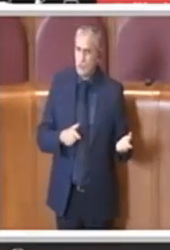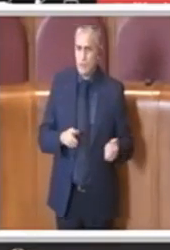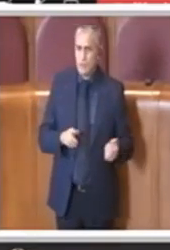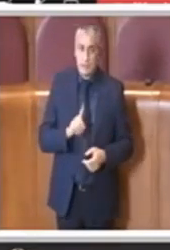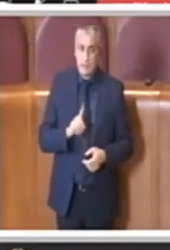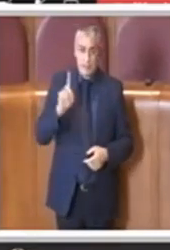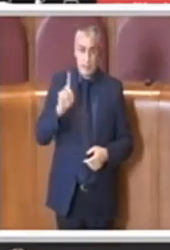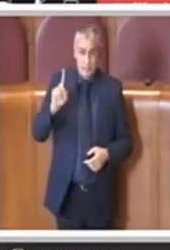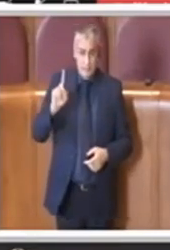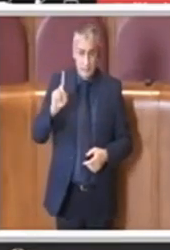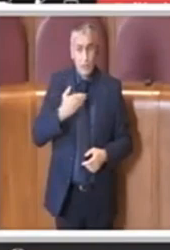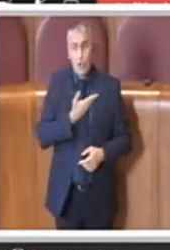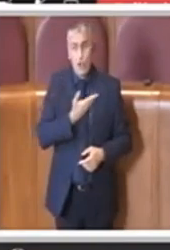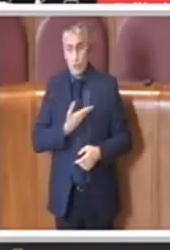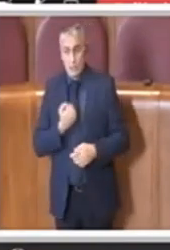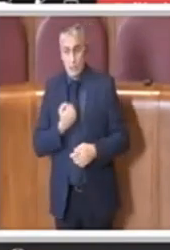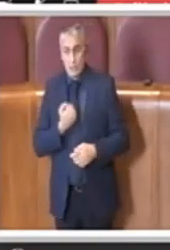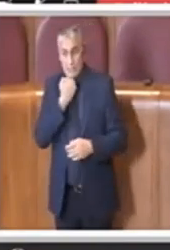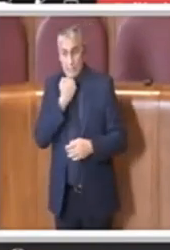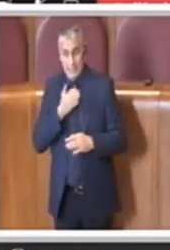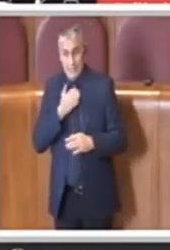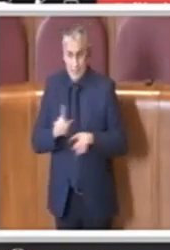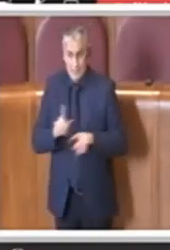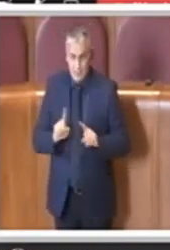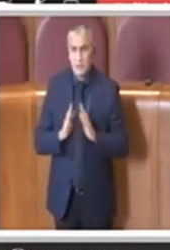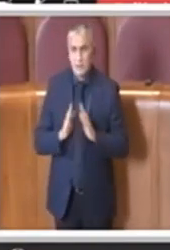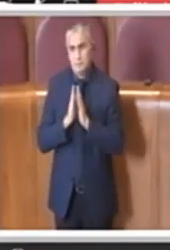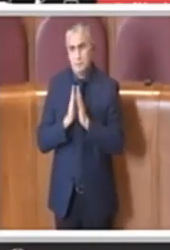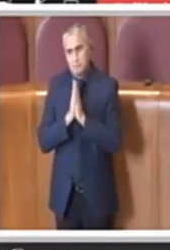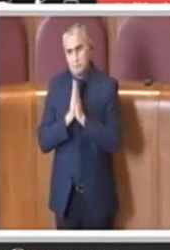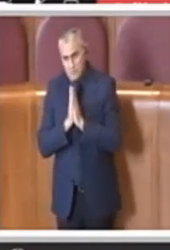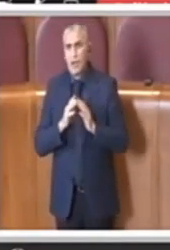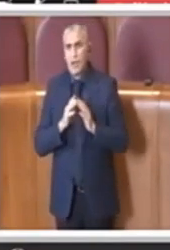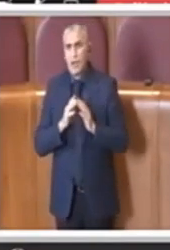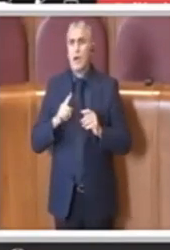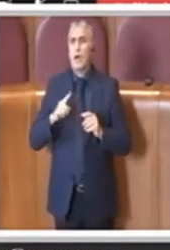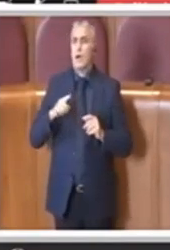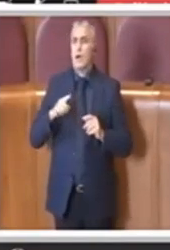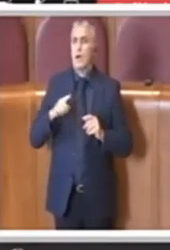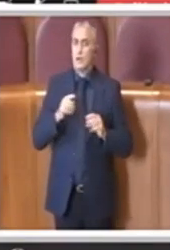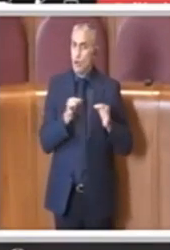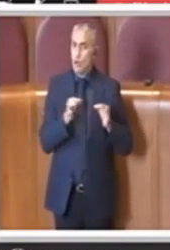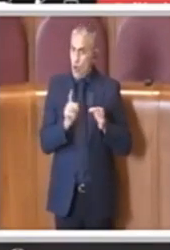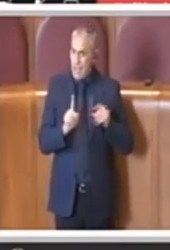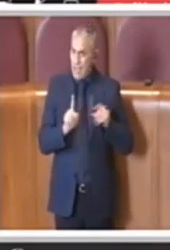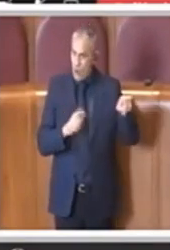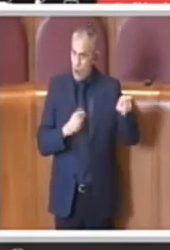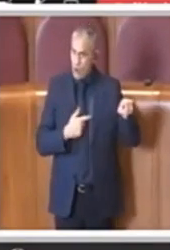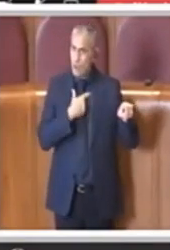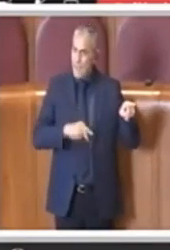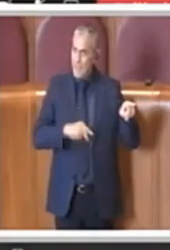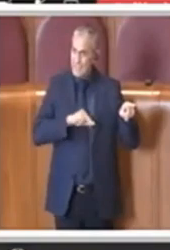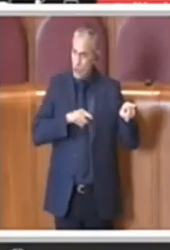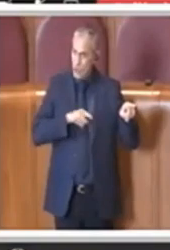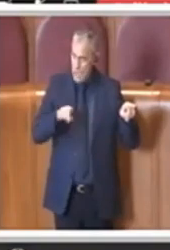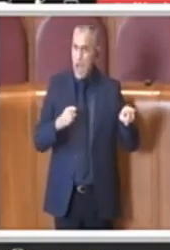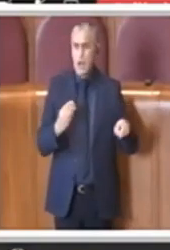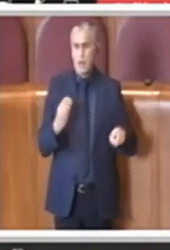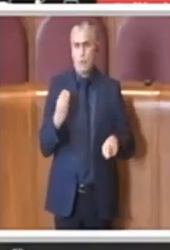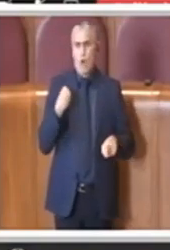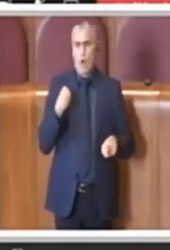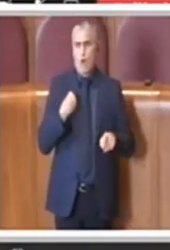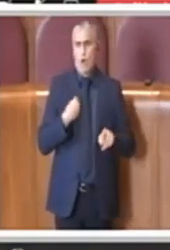Consigliera, consigliere, non voglio interromperla, solo per dire, se volete farete richiamo per fatto personale, però